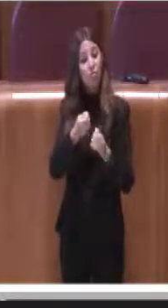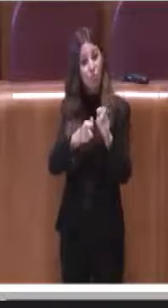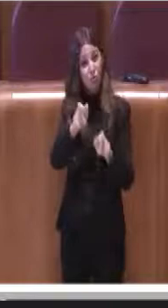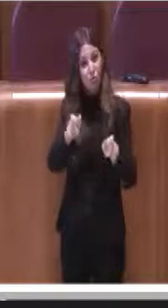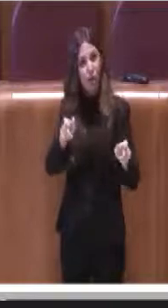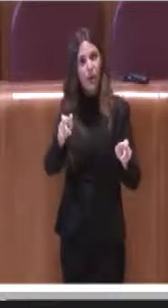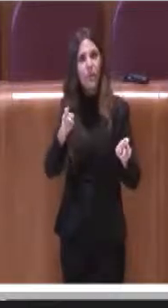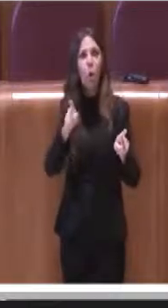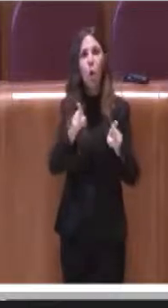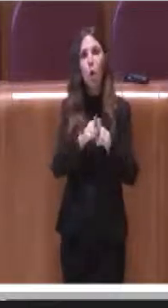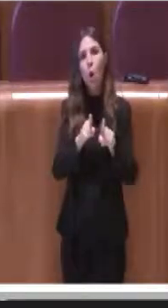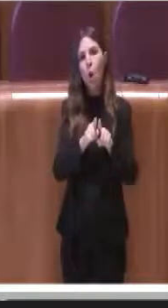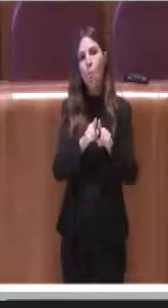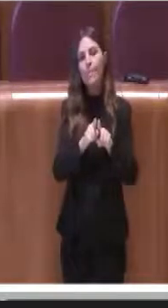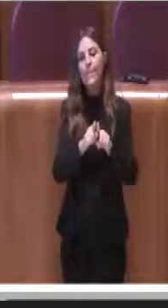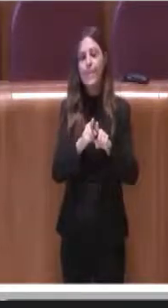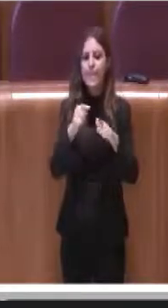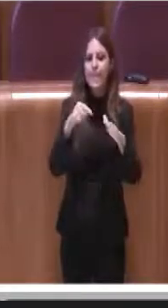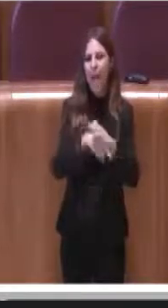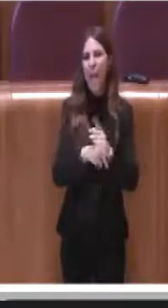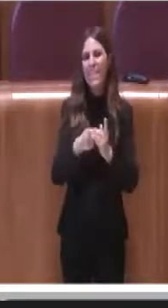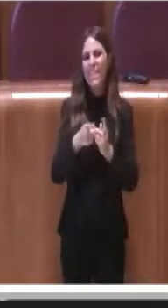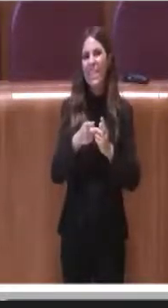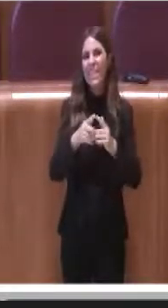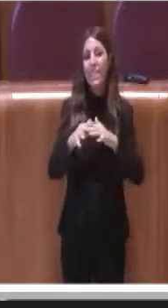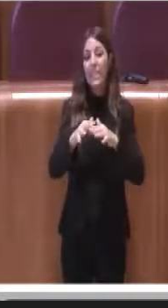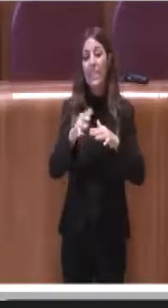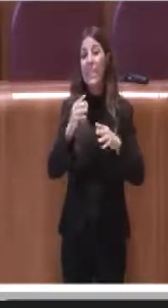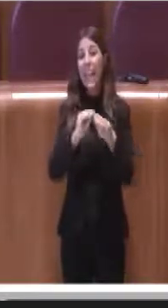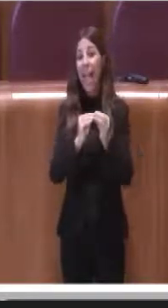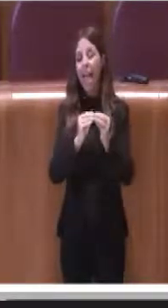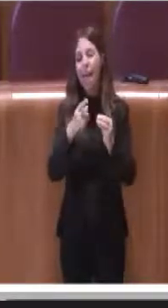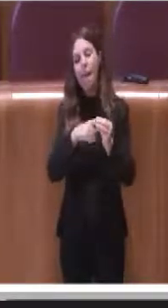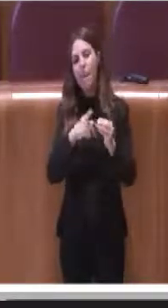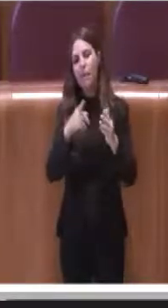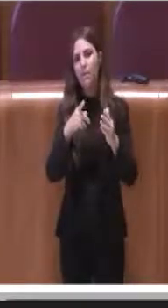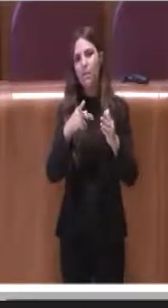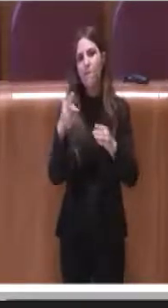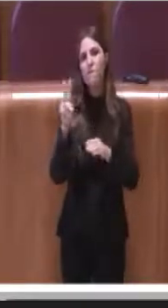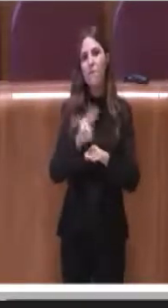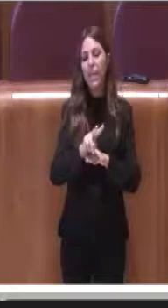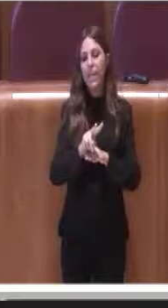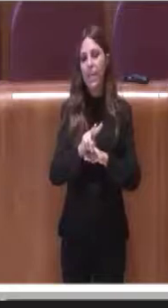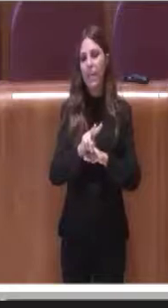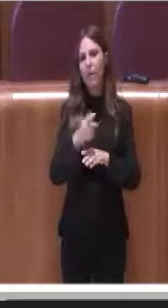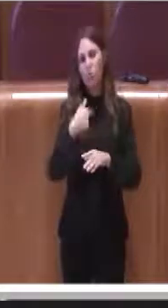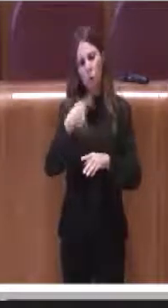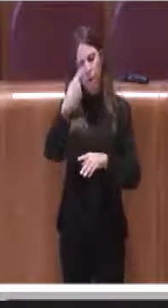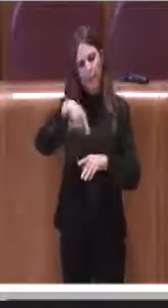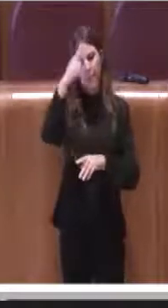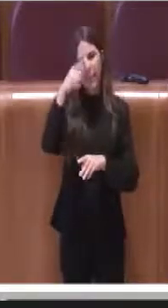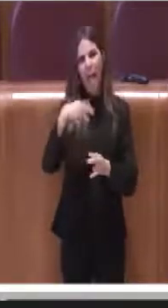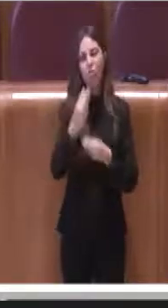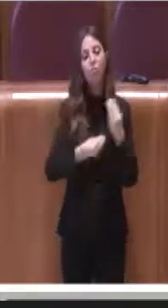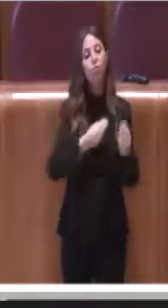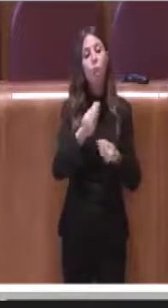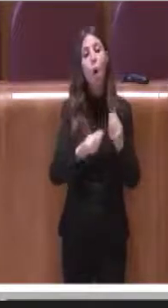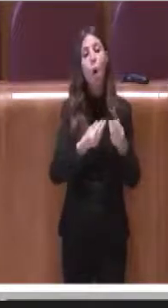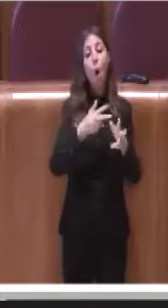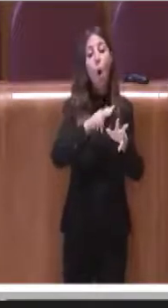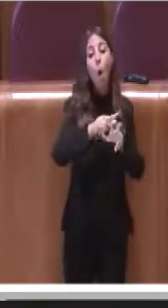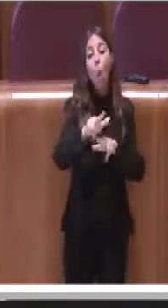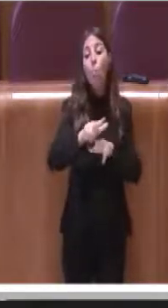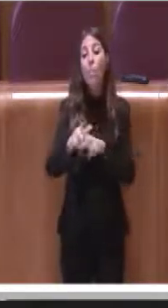vittima di questo sistema. Ora, sappiamo che esistono una miriade di giochi e che i comuni possono disciplinare